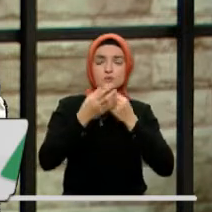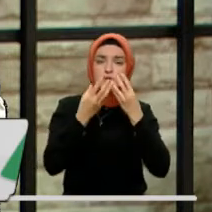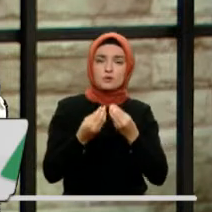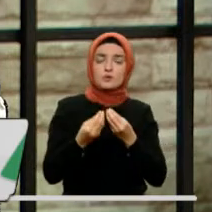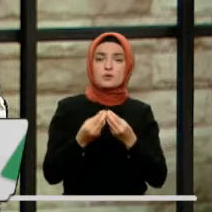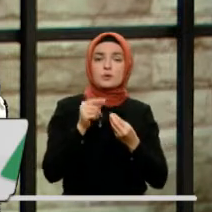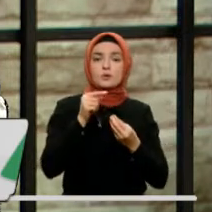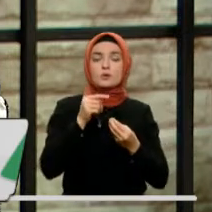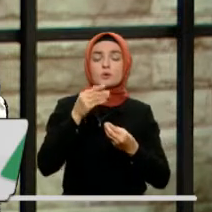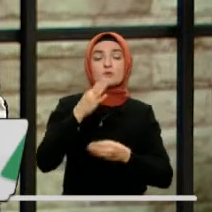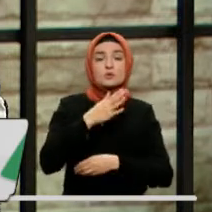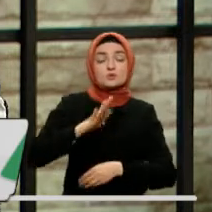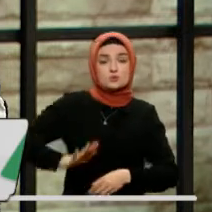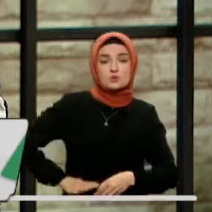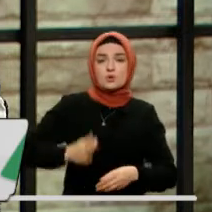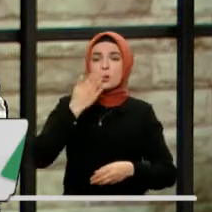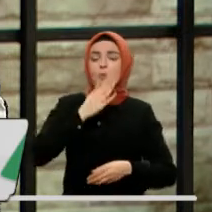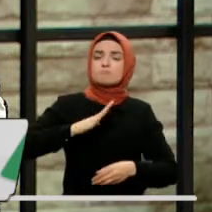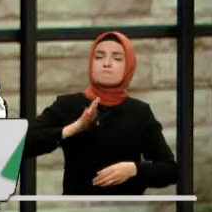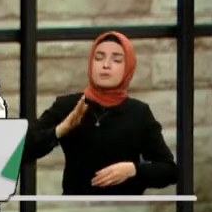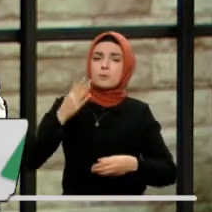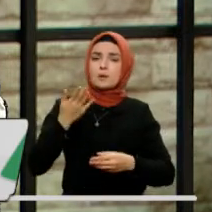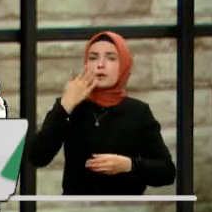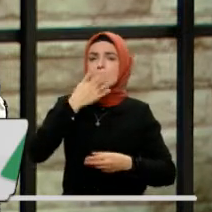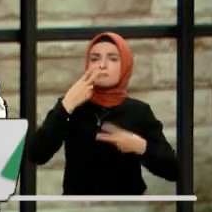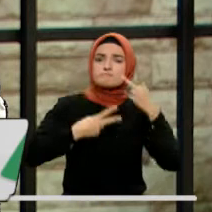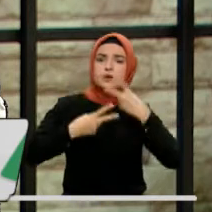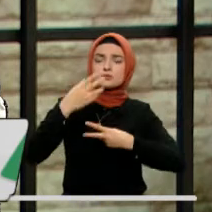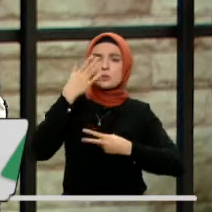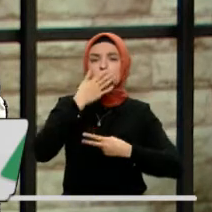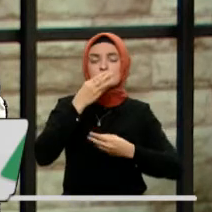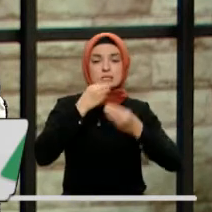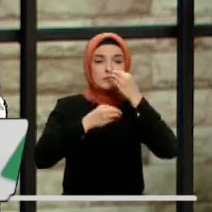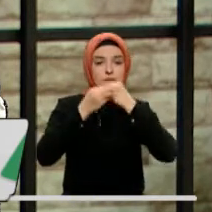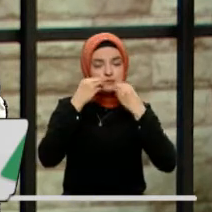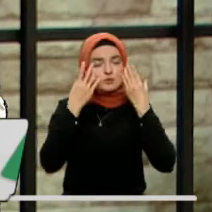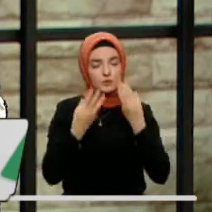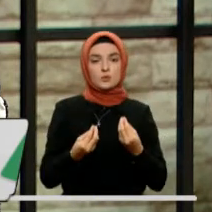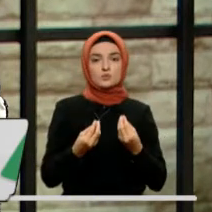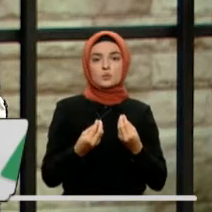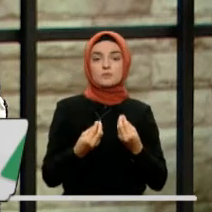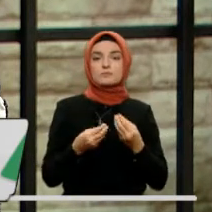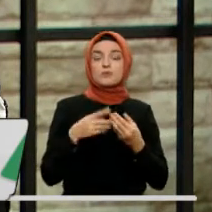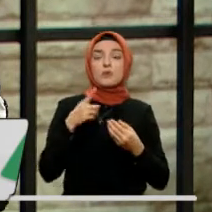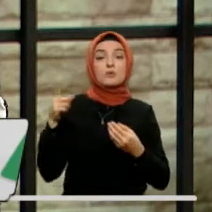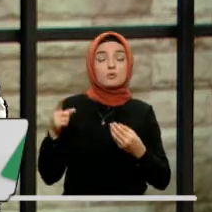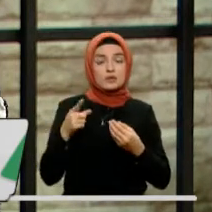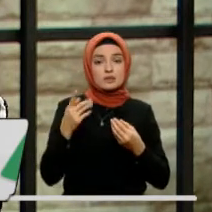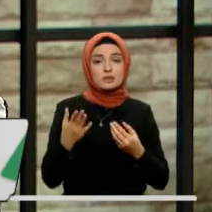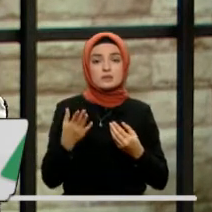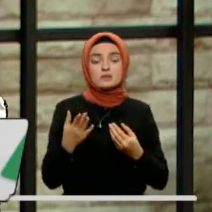bu çocuğu okula gönderirim. Okulda bazı okulların yemekleri oluyor, yemekhaneleri oluyor. Oralardan